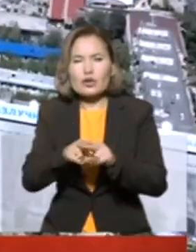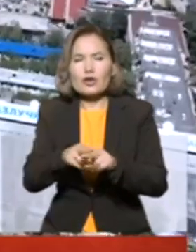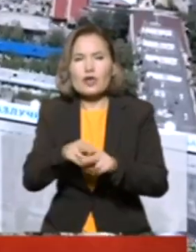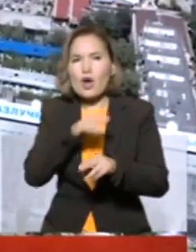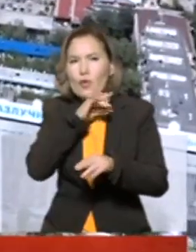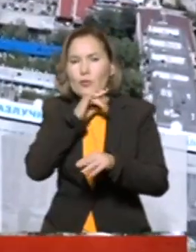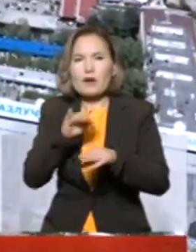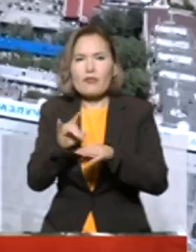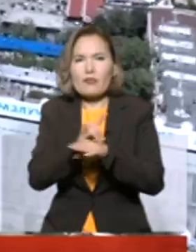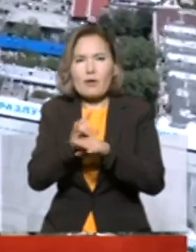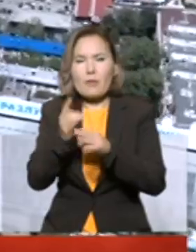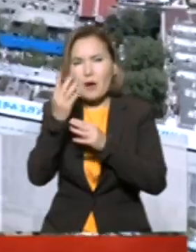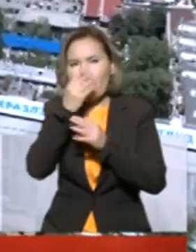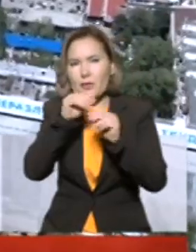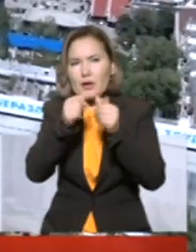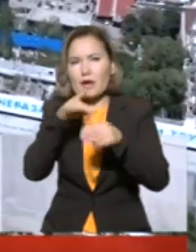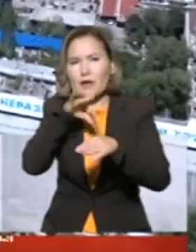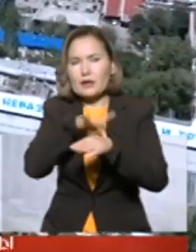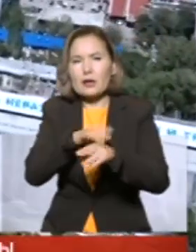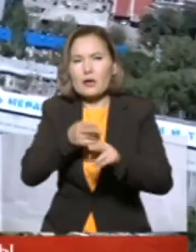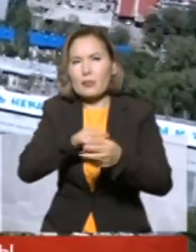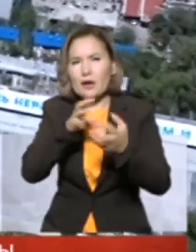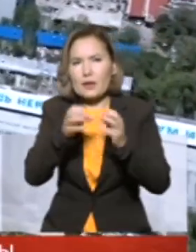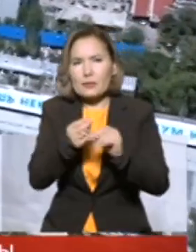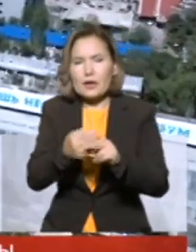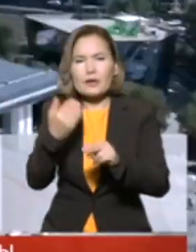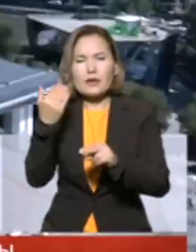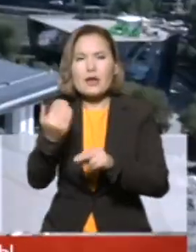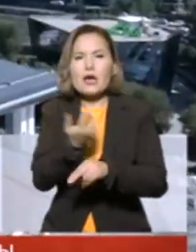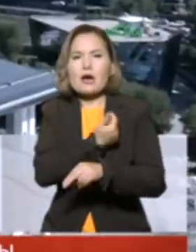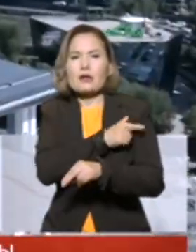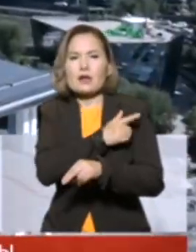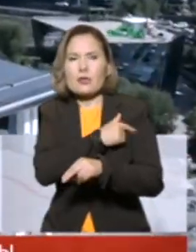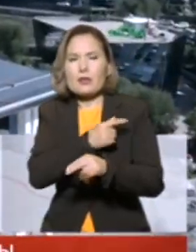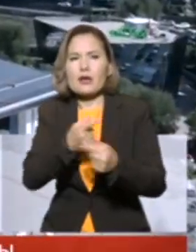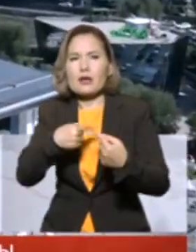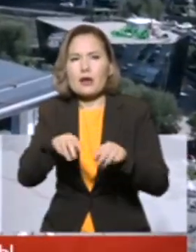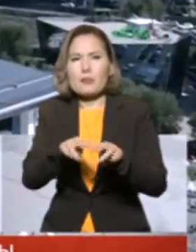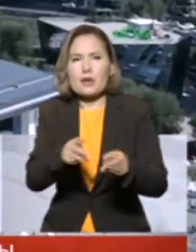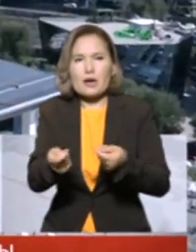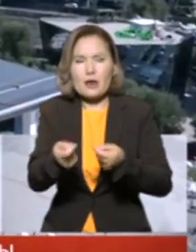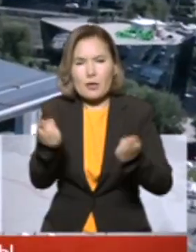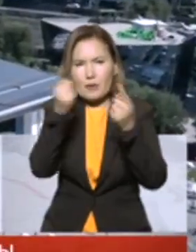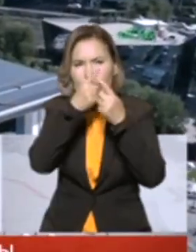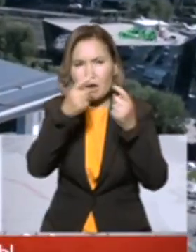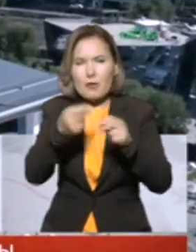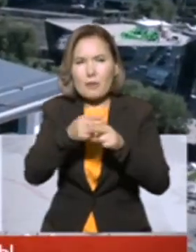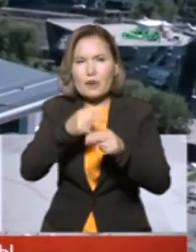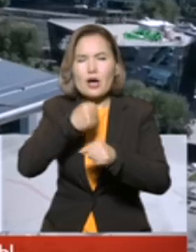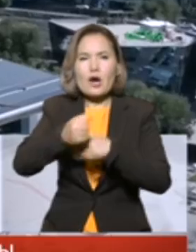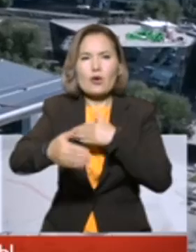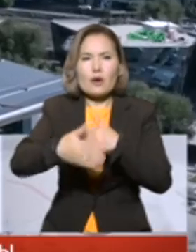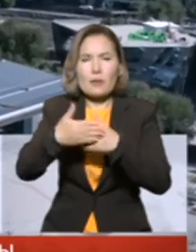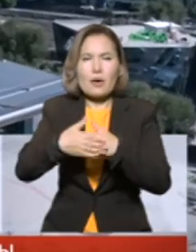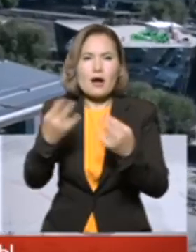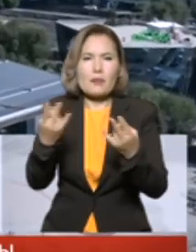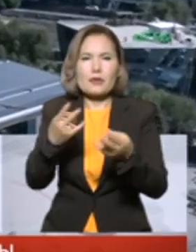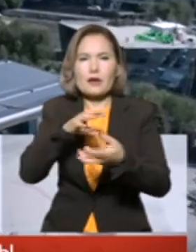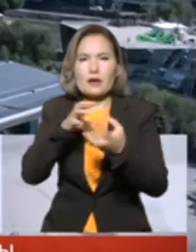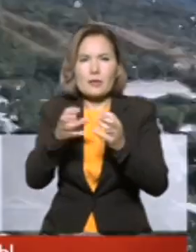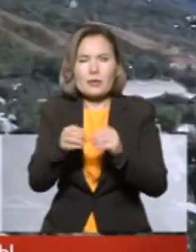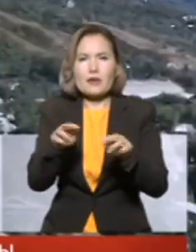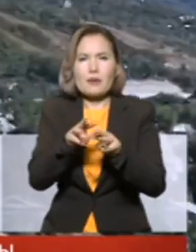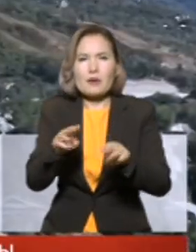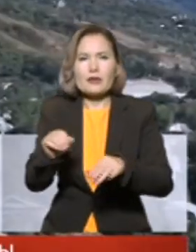бергені анықталды. Осының негізге алған бірыңғай оператор денсаулық сақтау министрлігіне шара қолдануды сұраған.